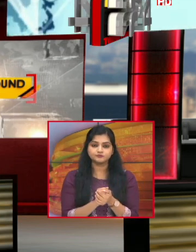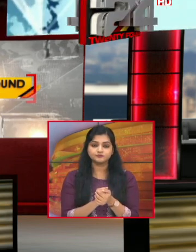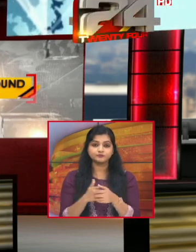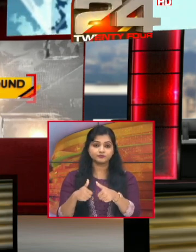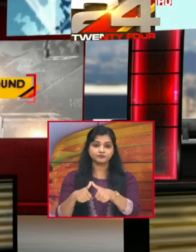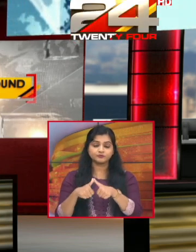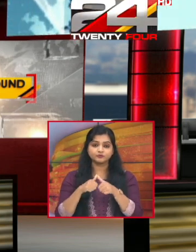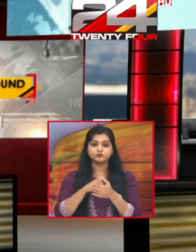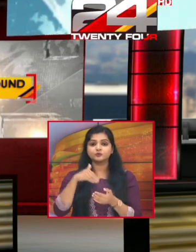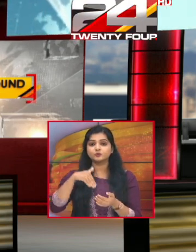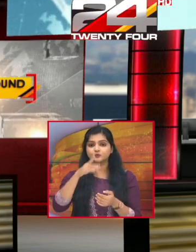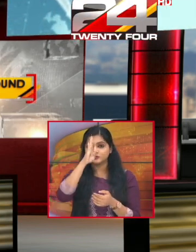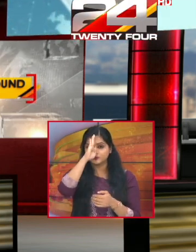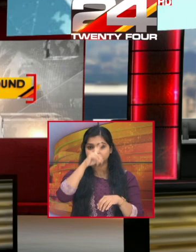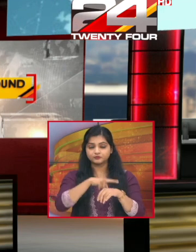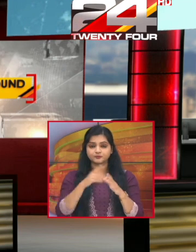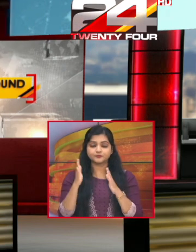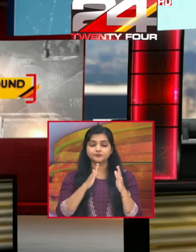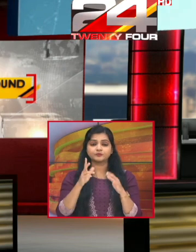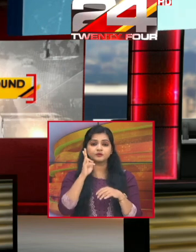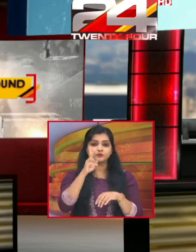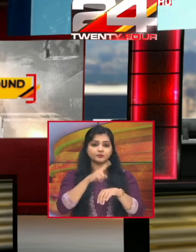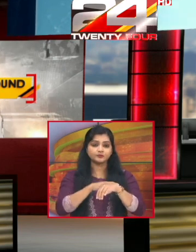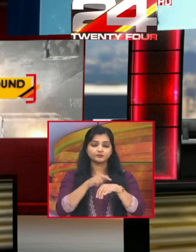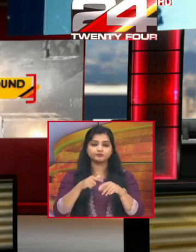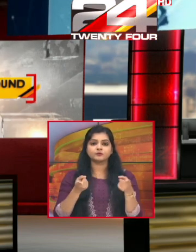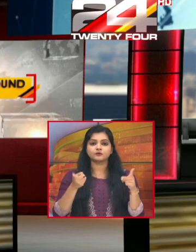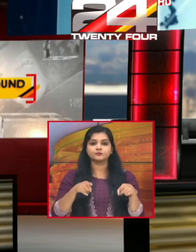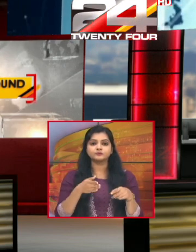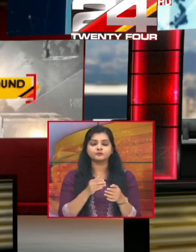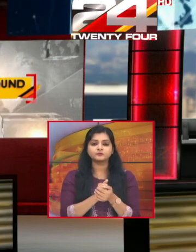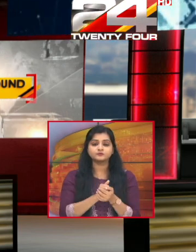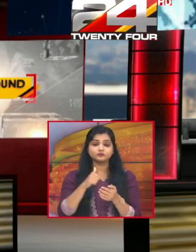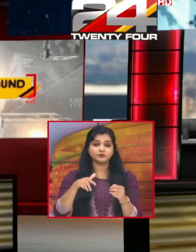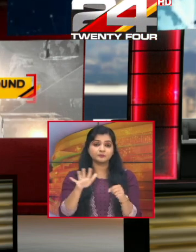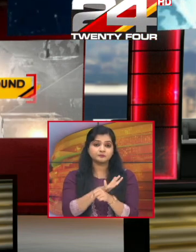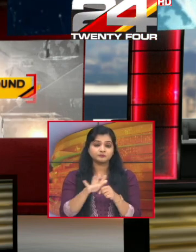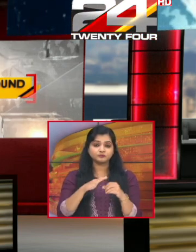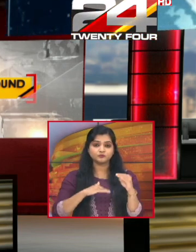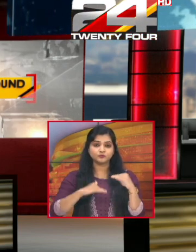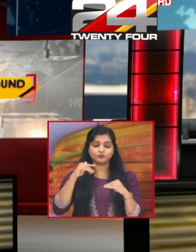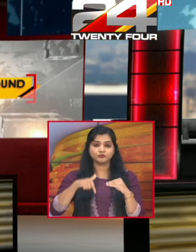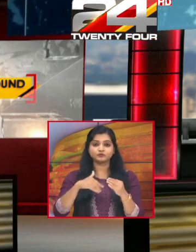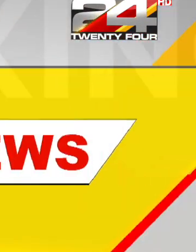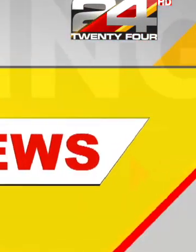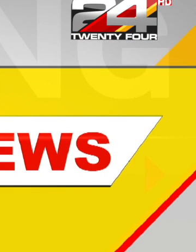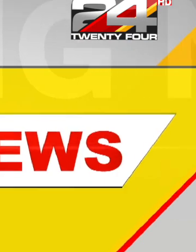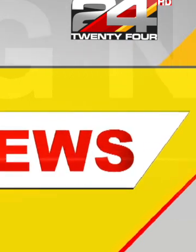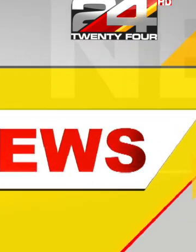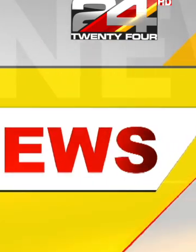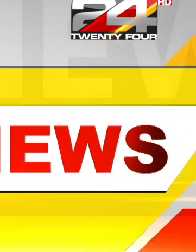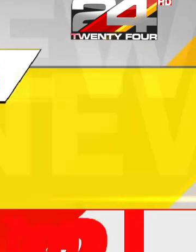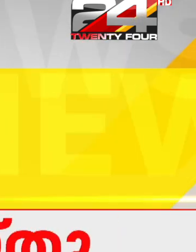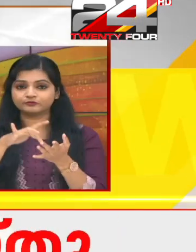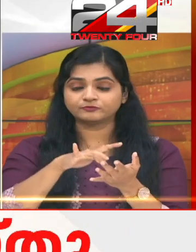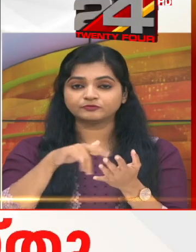പ്രവിത, ഇന്ന് ഉച്ചയോടുകൂടെയായിരുന്നു സംഭവം. ഏതാണ്ട് 2 മണിയോടുകൂടെയായിരുന്നു സംഭവം. ഇന്ന് നല്ല തിരക്ക് ഈ സർജറി ഓപ്പിൽ, ജനറൽ ആശുപത്രിയിലെ സർജറി ഓപ്പിൽ